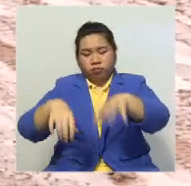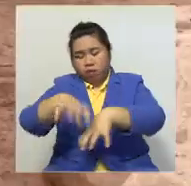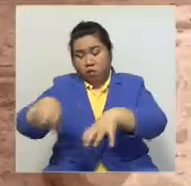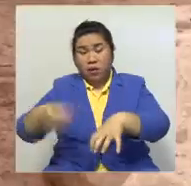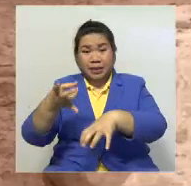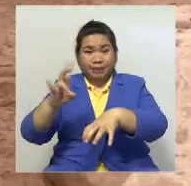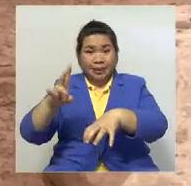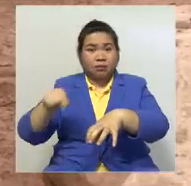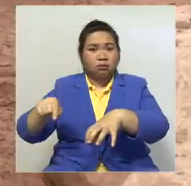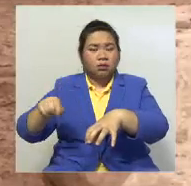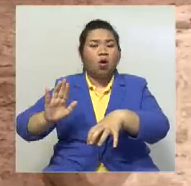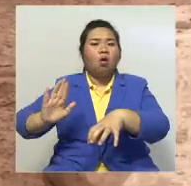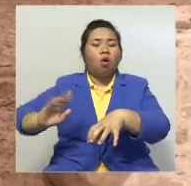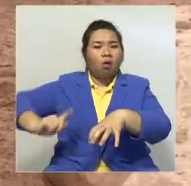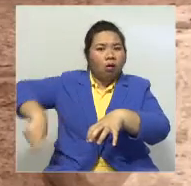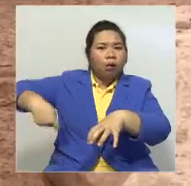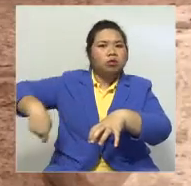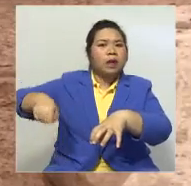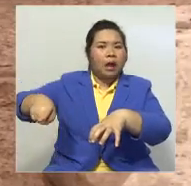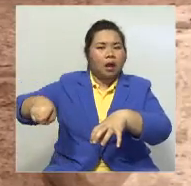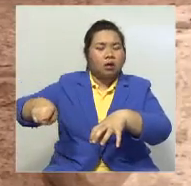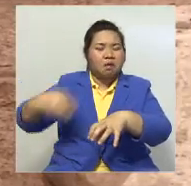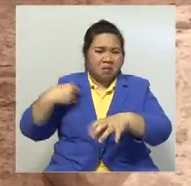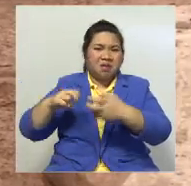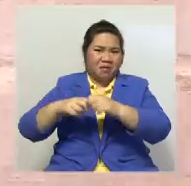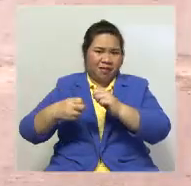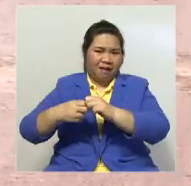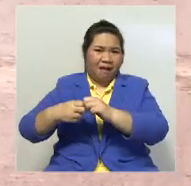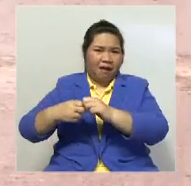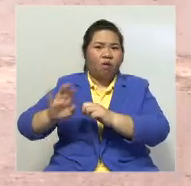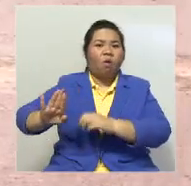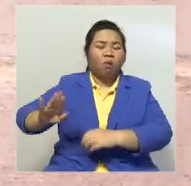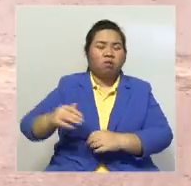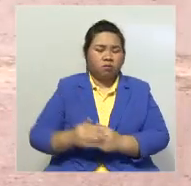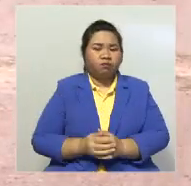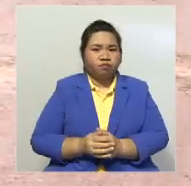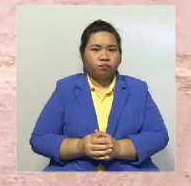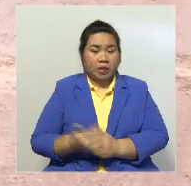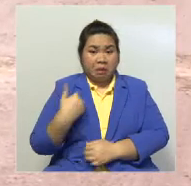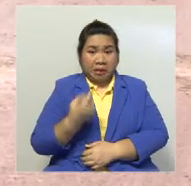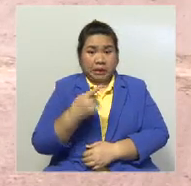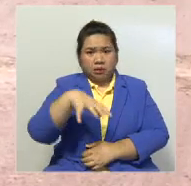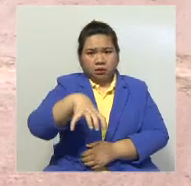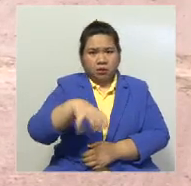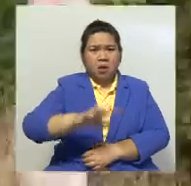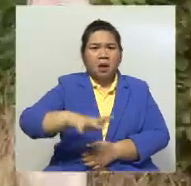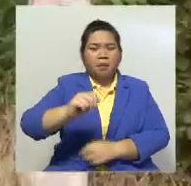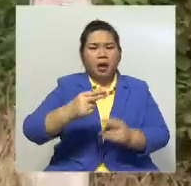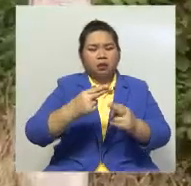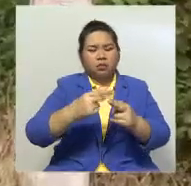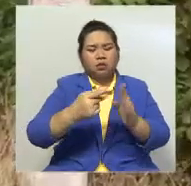งด้วยกันในพื้นที่จังหวัดสตรึงเตรงอยู่ในทางภาคตะวันออกเฉียงเหนือของกัมพูชาและอีกหนึ่งจุดก็คือที่เมือง